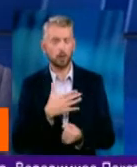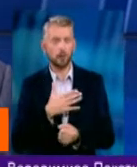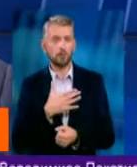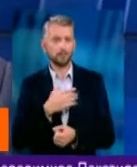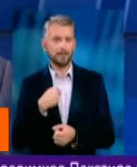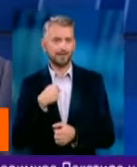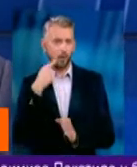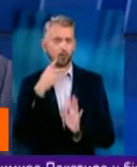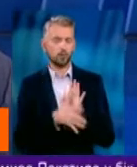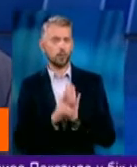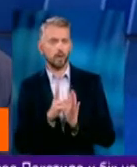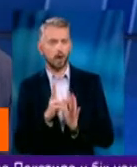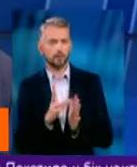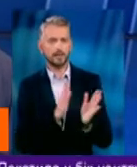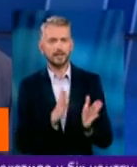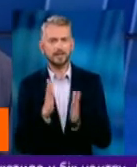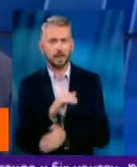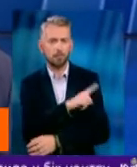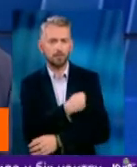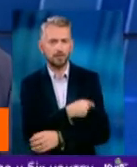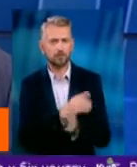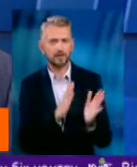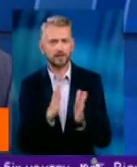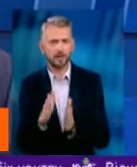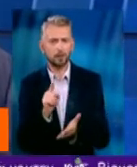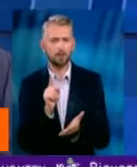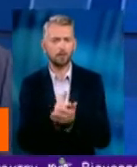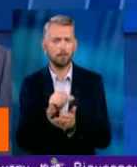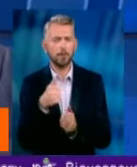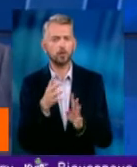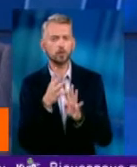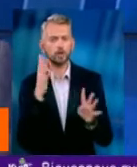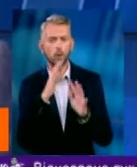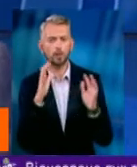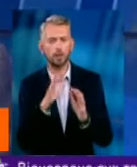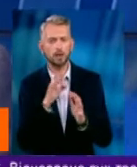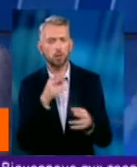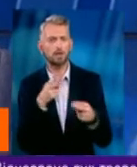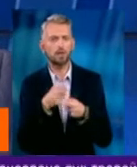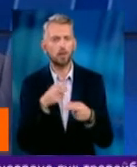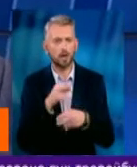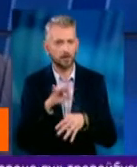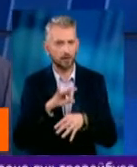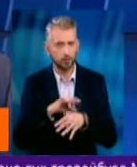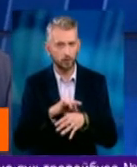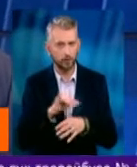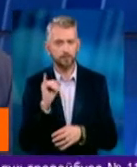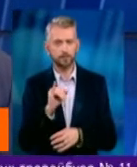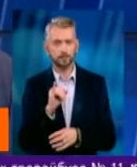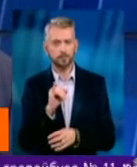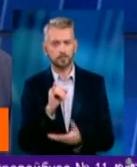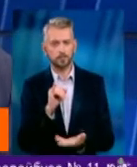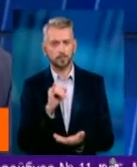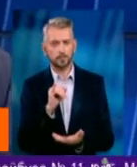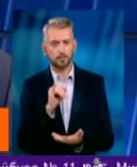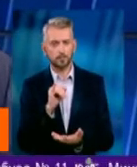розумінні система медична система, вона має в першу чергу дбати про запобігання захворювання, ну і у їхньому